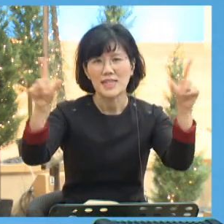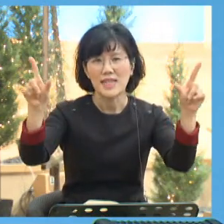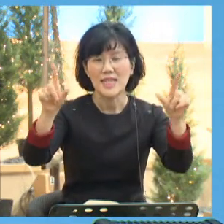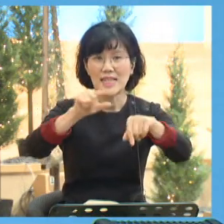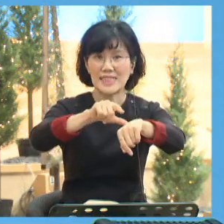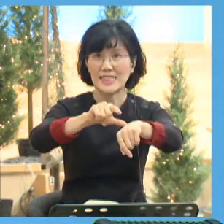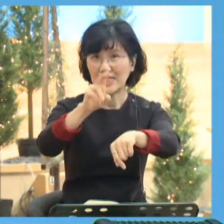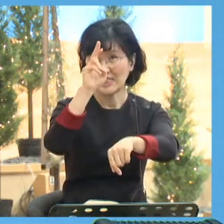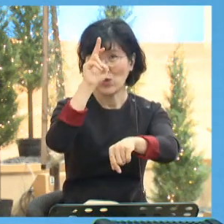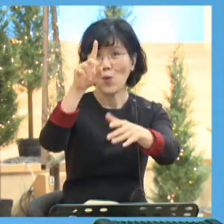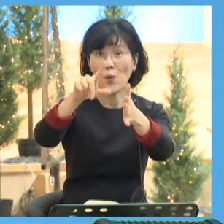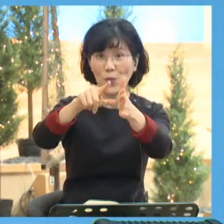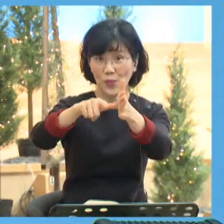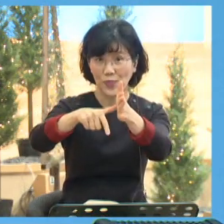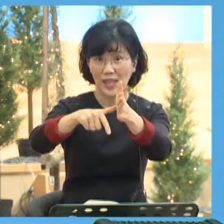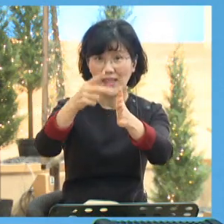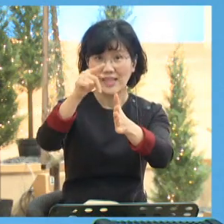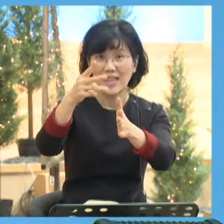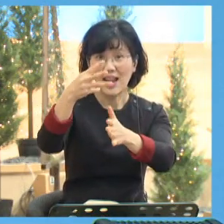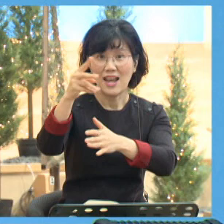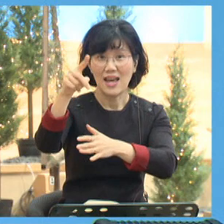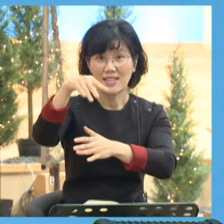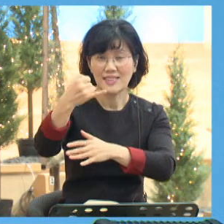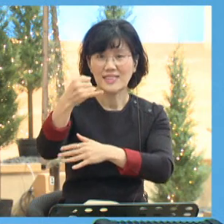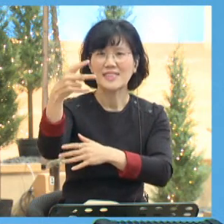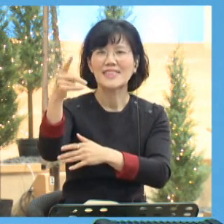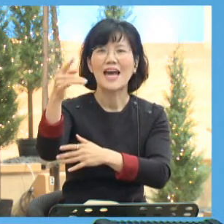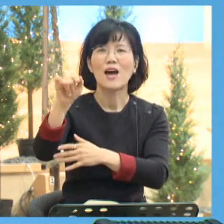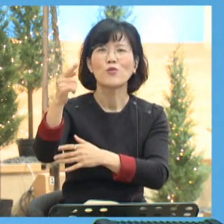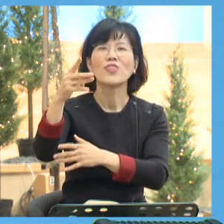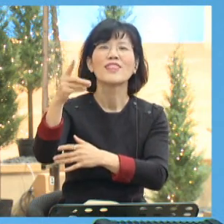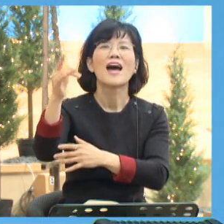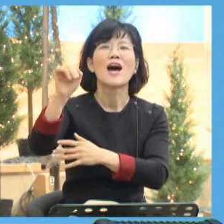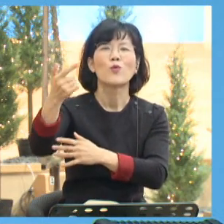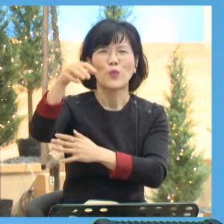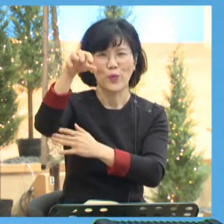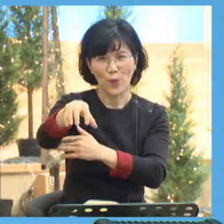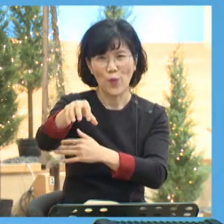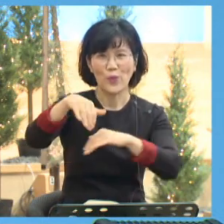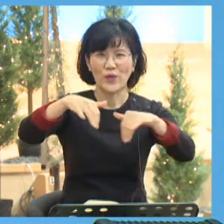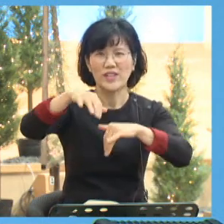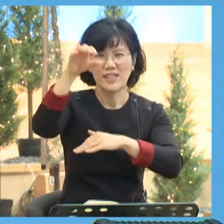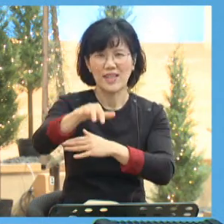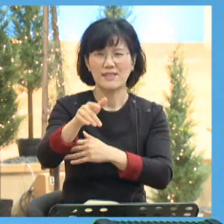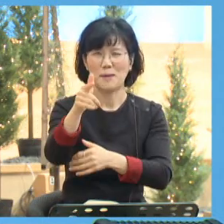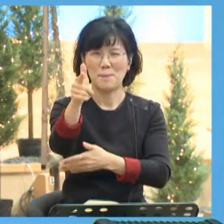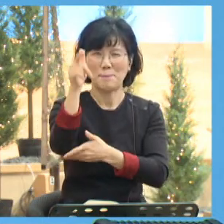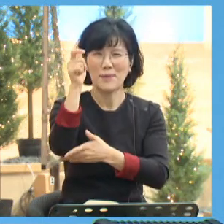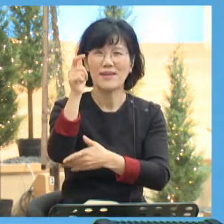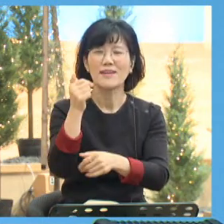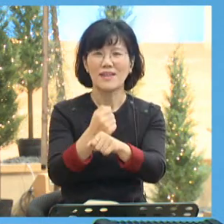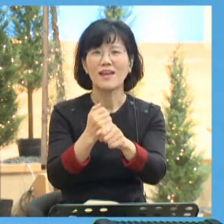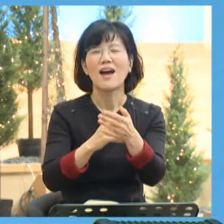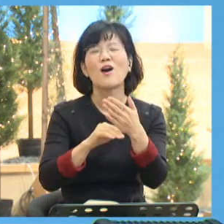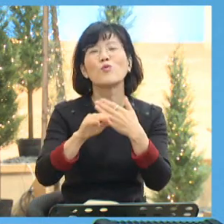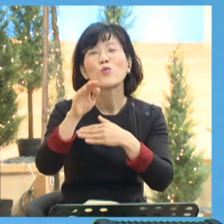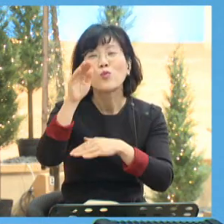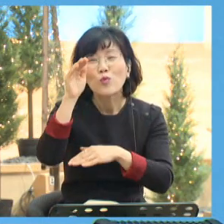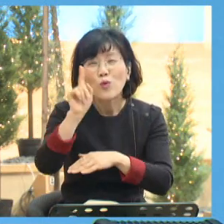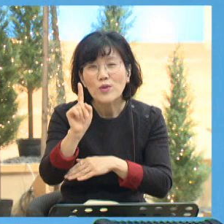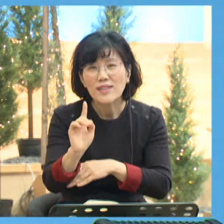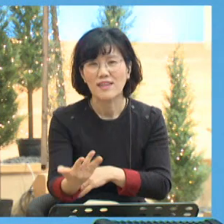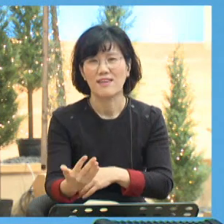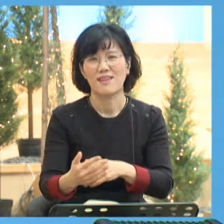가르칠 때 그때 달라스의 타운 다음 타원 에서 바 3가 담겨진 소리가 들립니다 탕 하는 총성과 함께